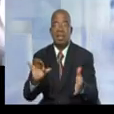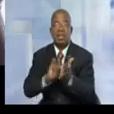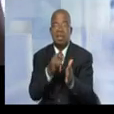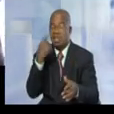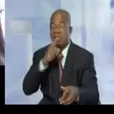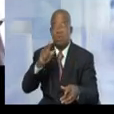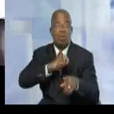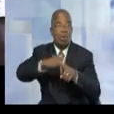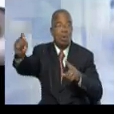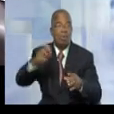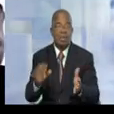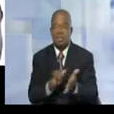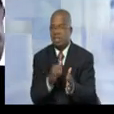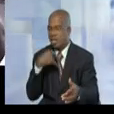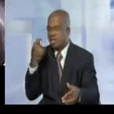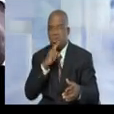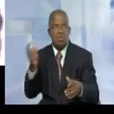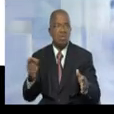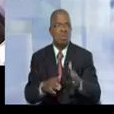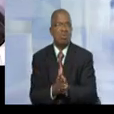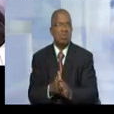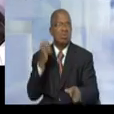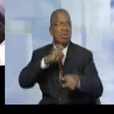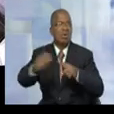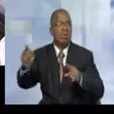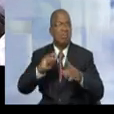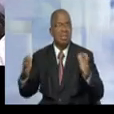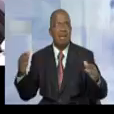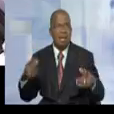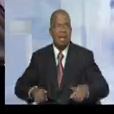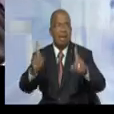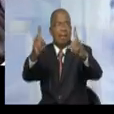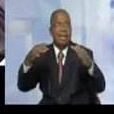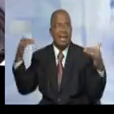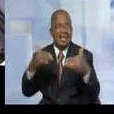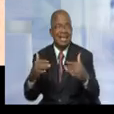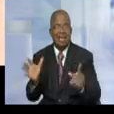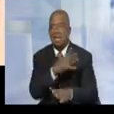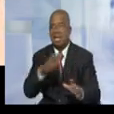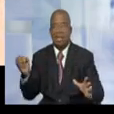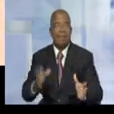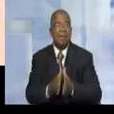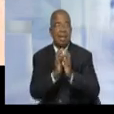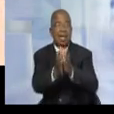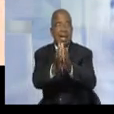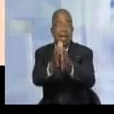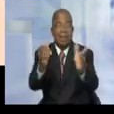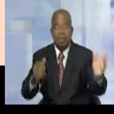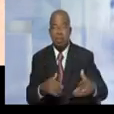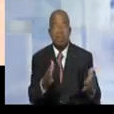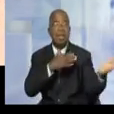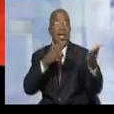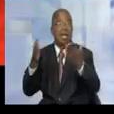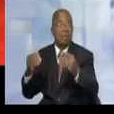et reconnaît les efforts faits par le gouvernement en matière de respect des droits de l'homme, surtout en faveur des victimes de